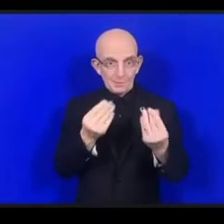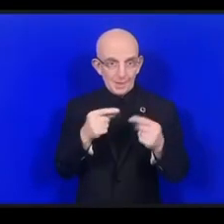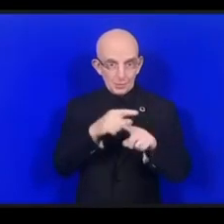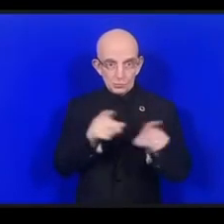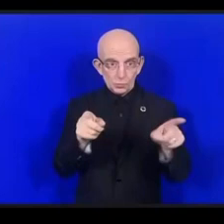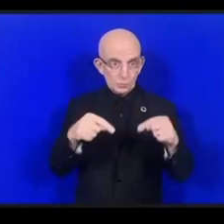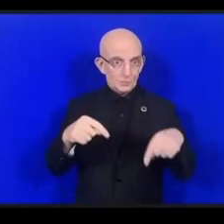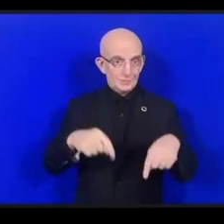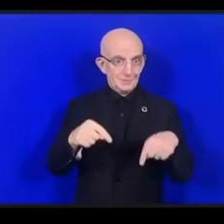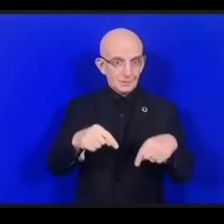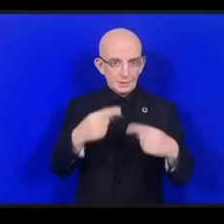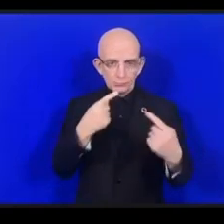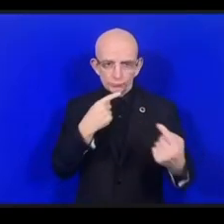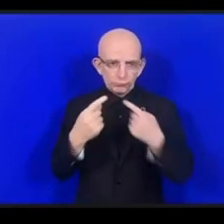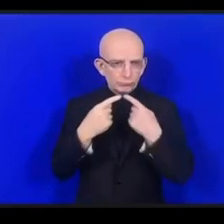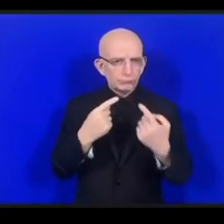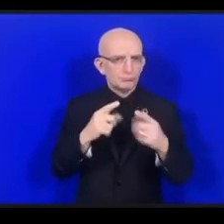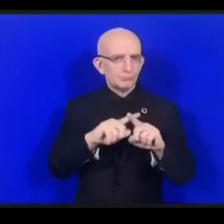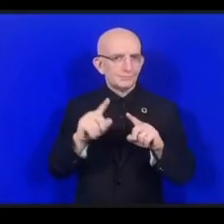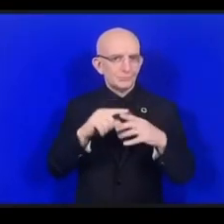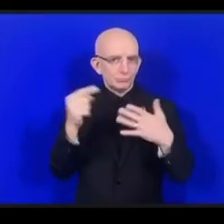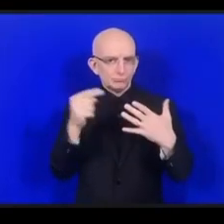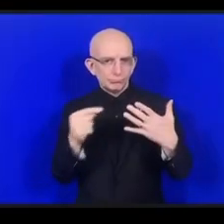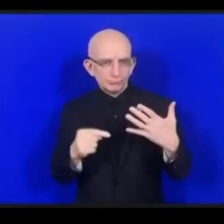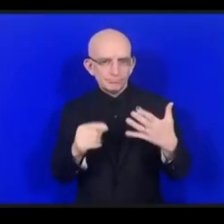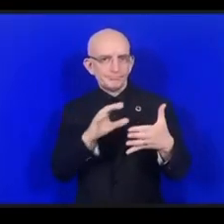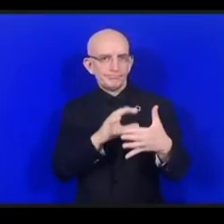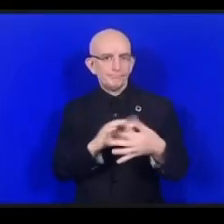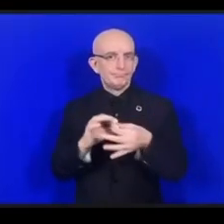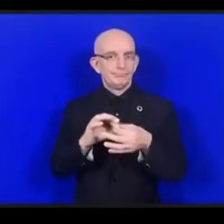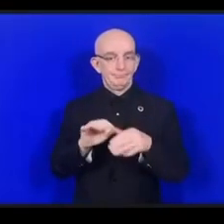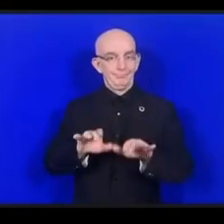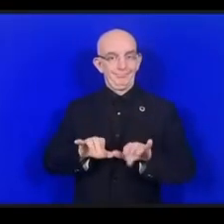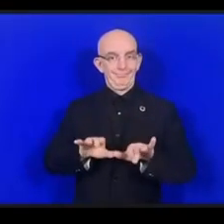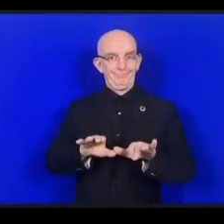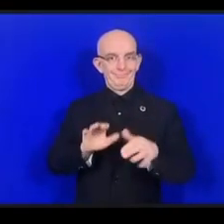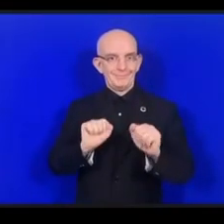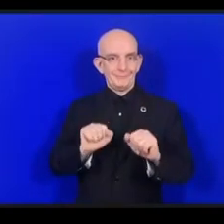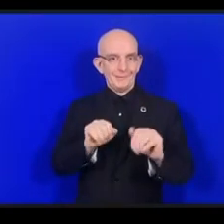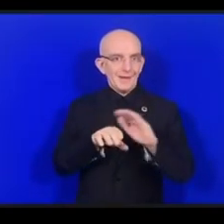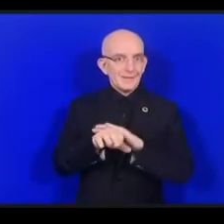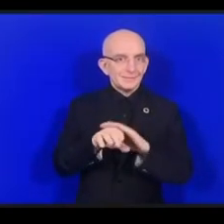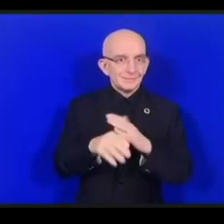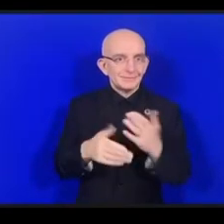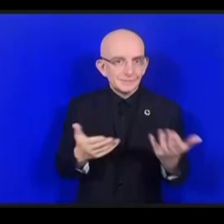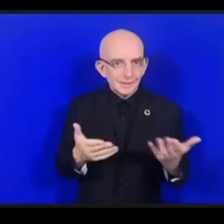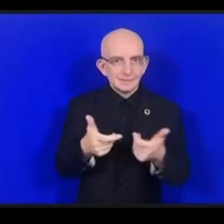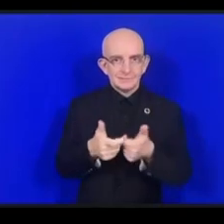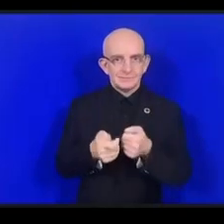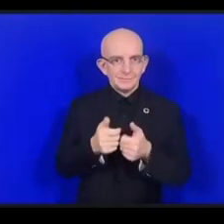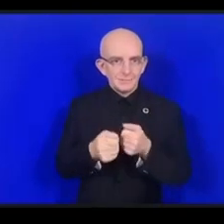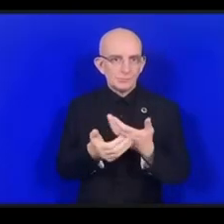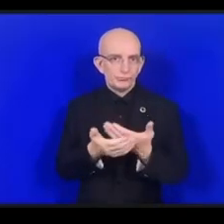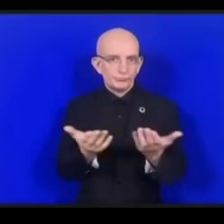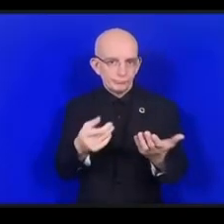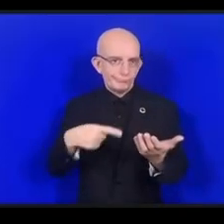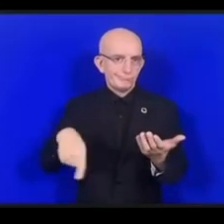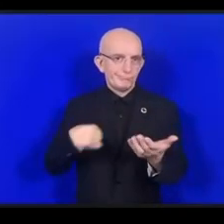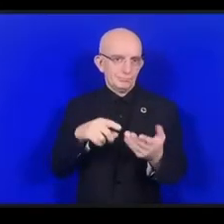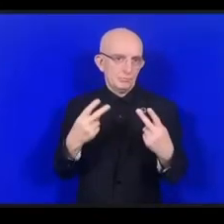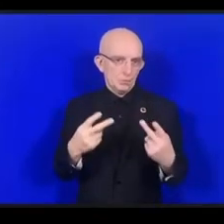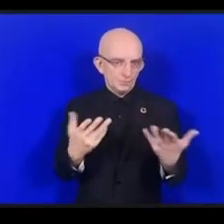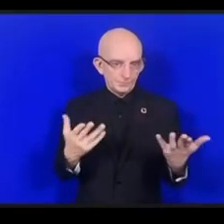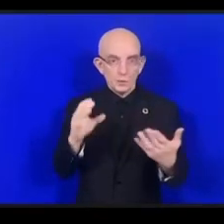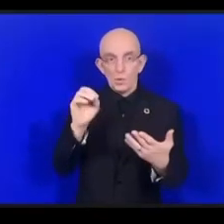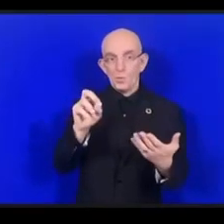内容也非常的重要，这些信息也非常的重要，所以 OER 是希望这些教育的内